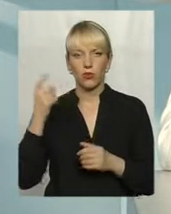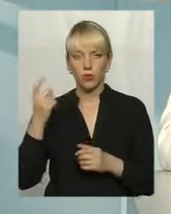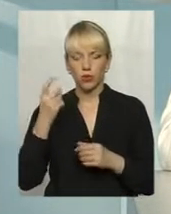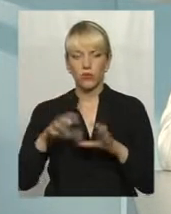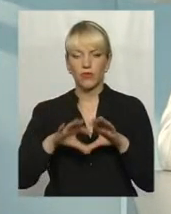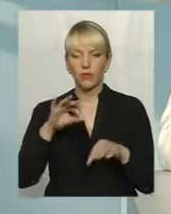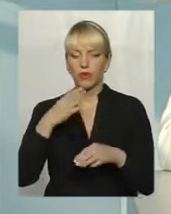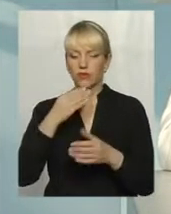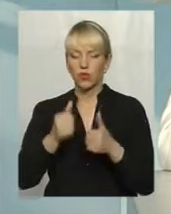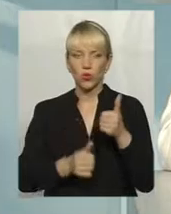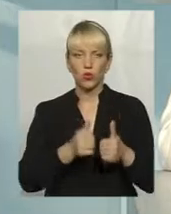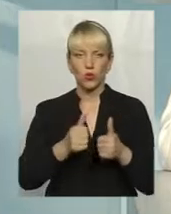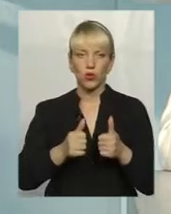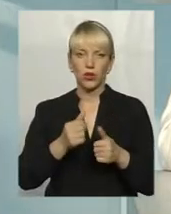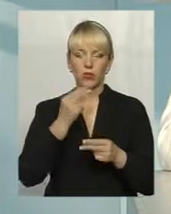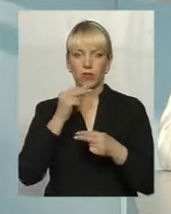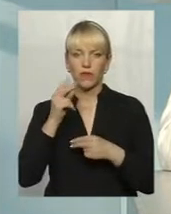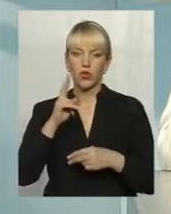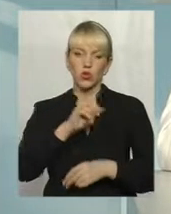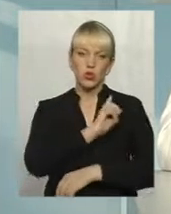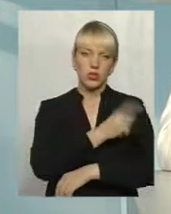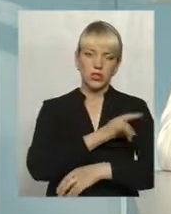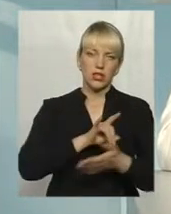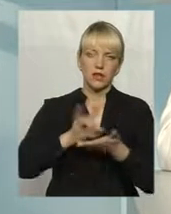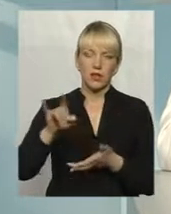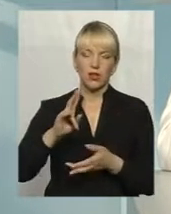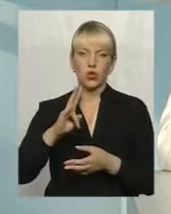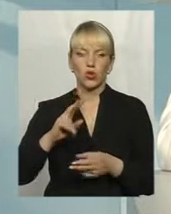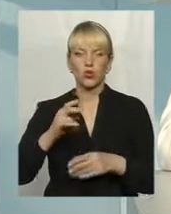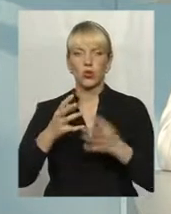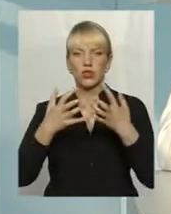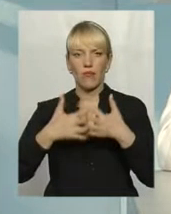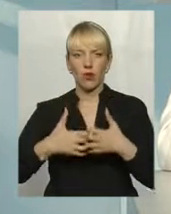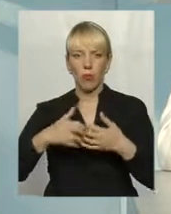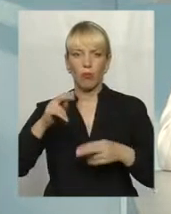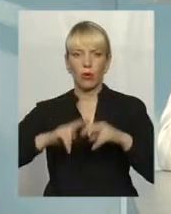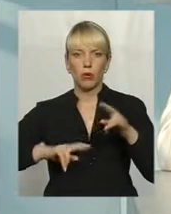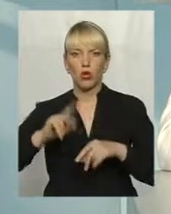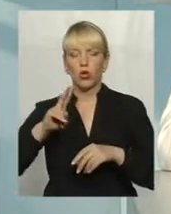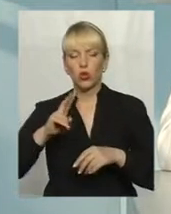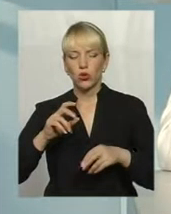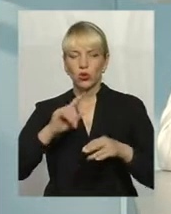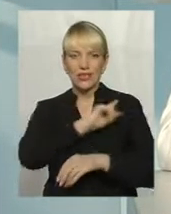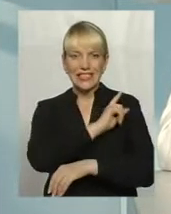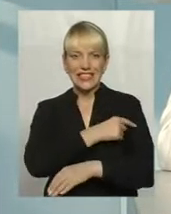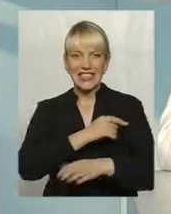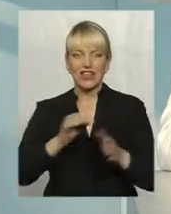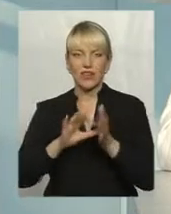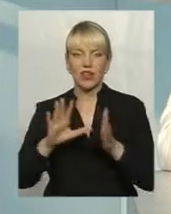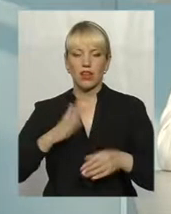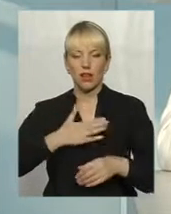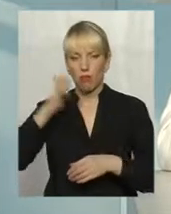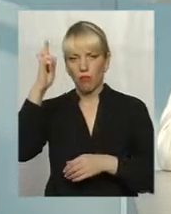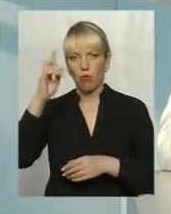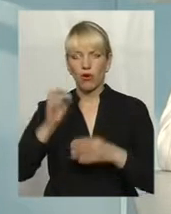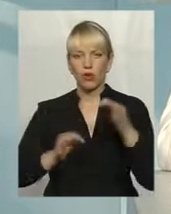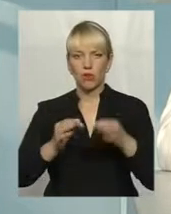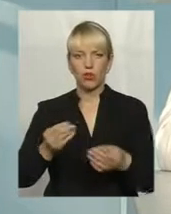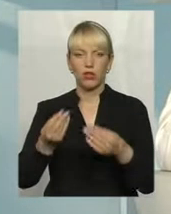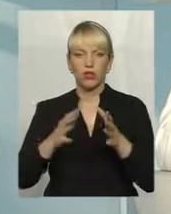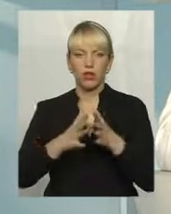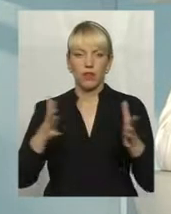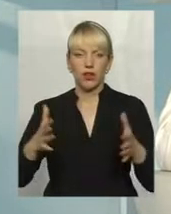перевагу. Хтось сильний в літаках, хтось сильний в автомобілібудуванні, хтось сильний в електроніці. Нам Бог і природа дали найбільше